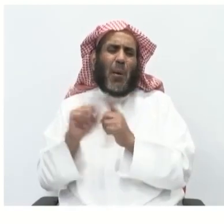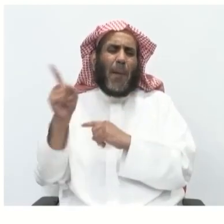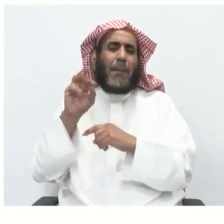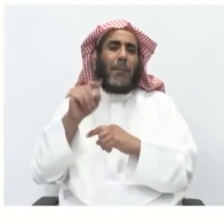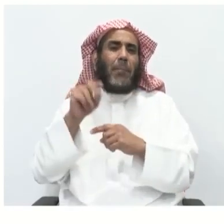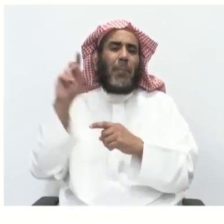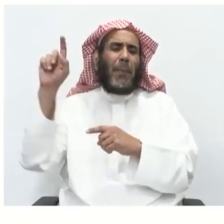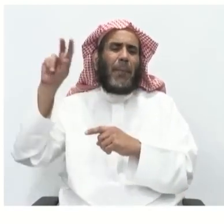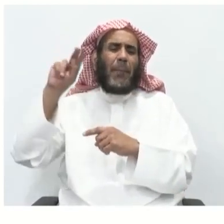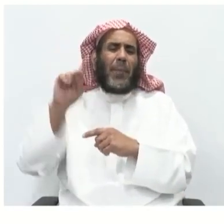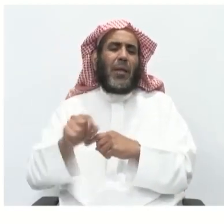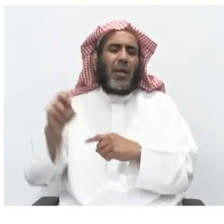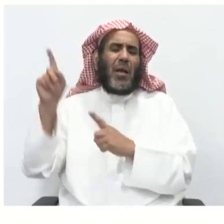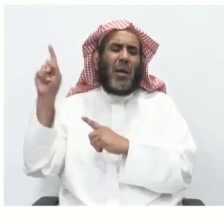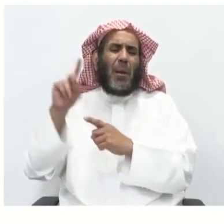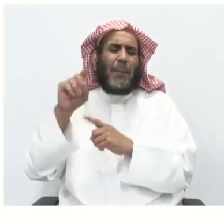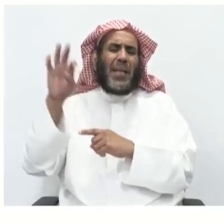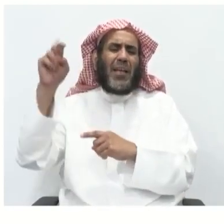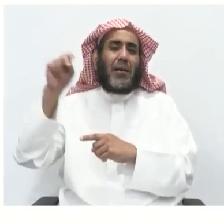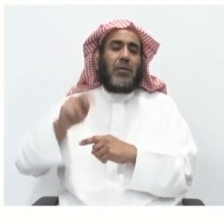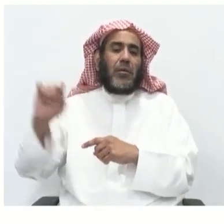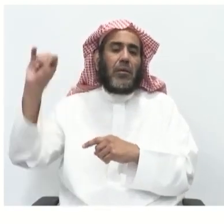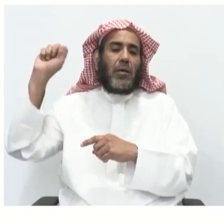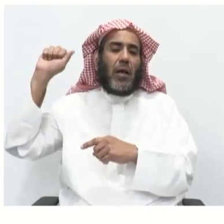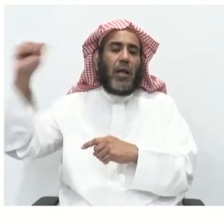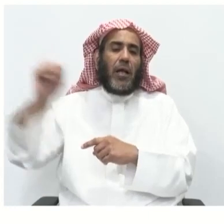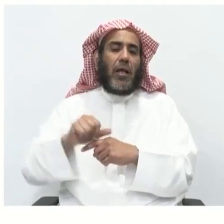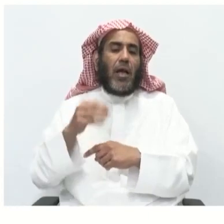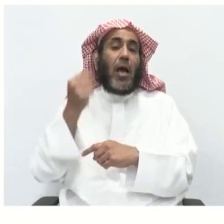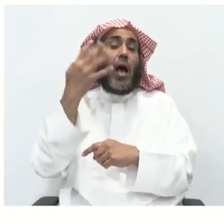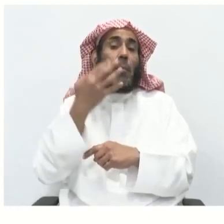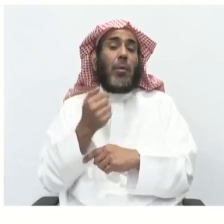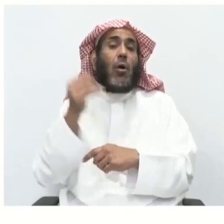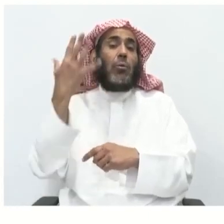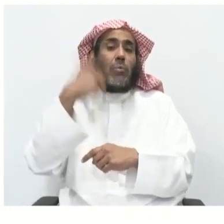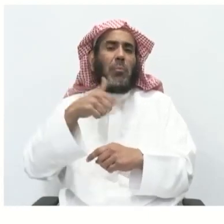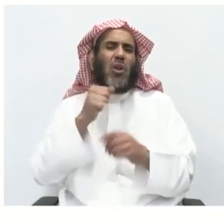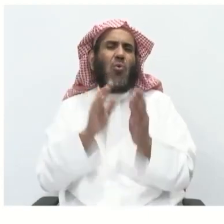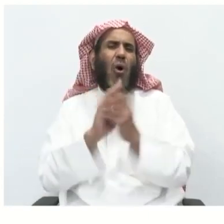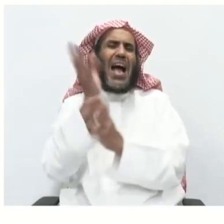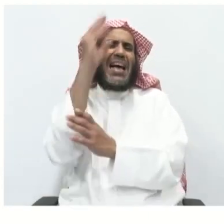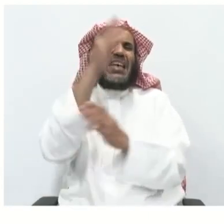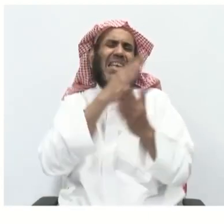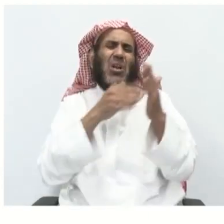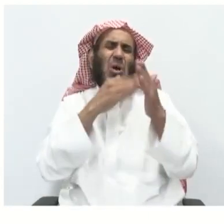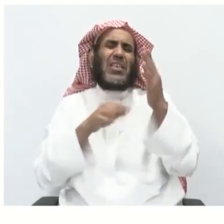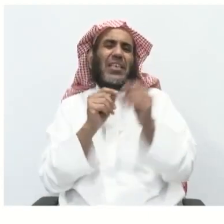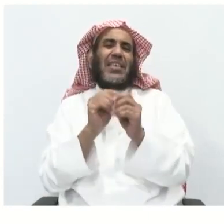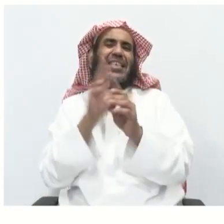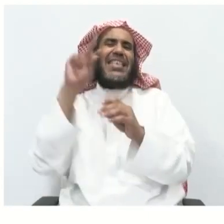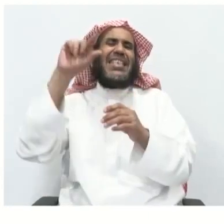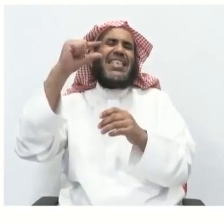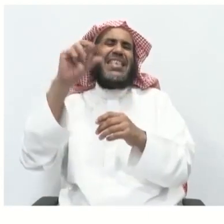457 استخرجوا من بعض النباتات مثل لحاء شجر السدر سبحان